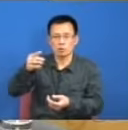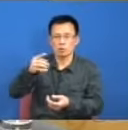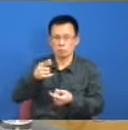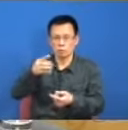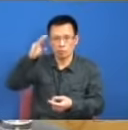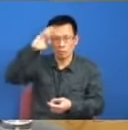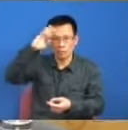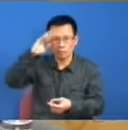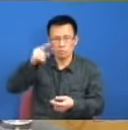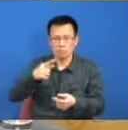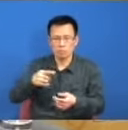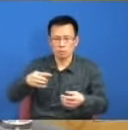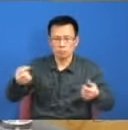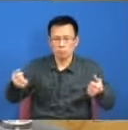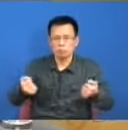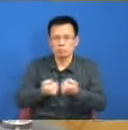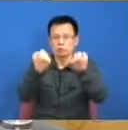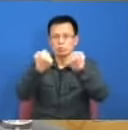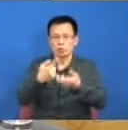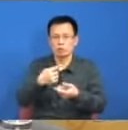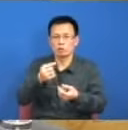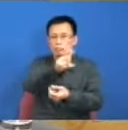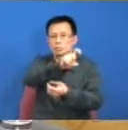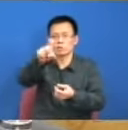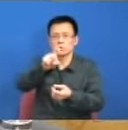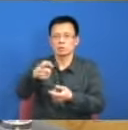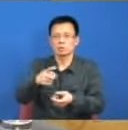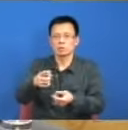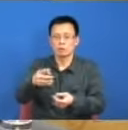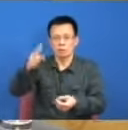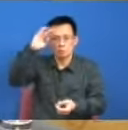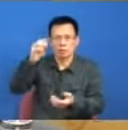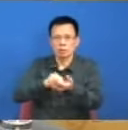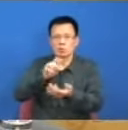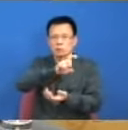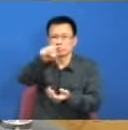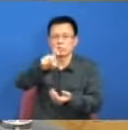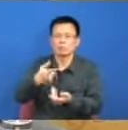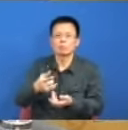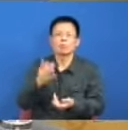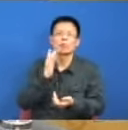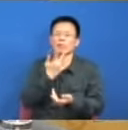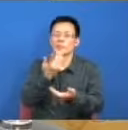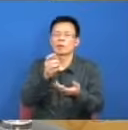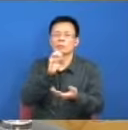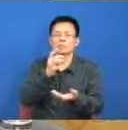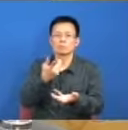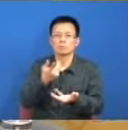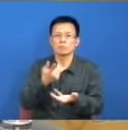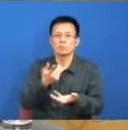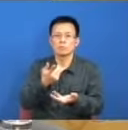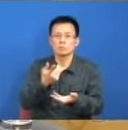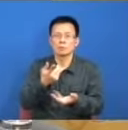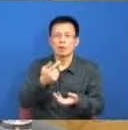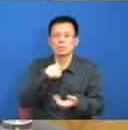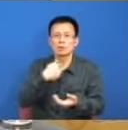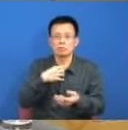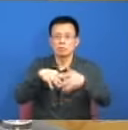撞而令到佢使用胡椒噴霧嘅，咁真係冇嘢好講。即係你係咪需要一啲示威者就係要人踩人